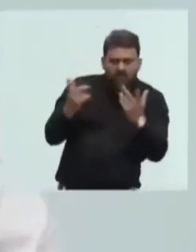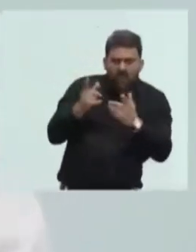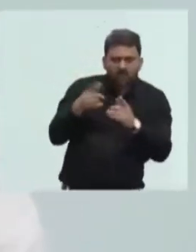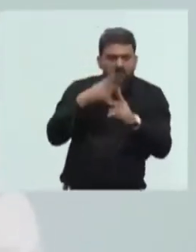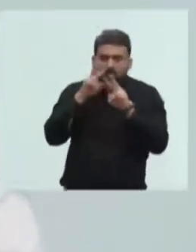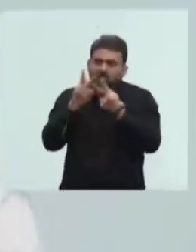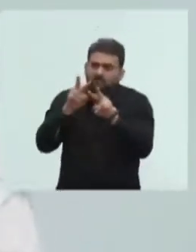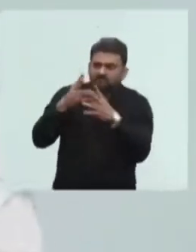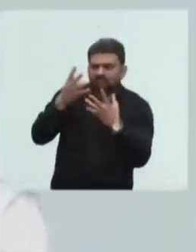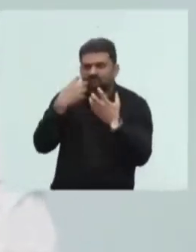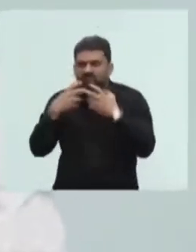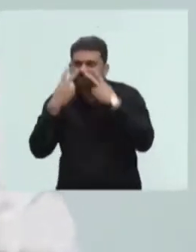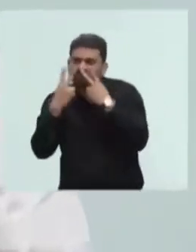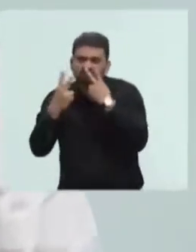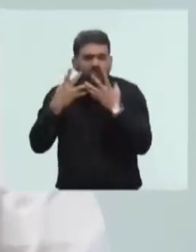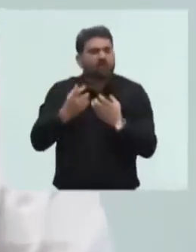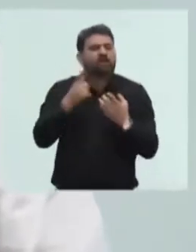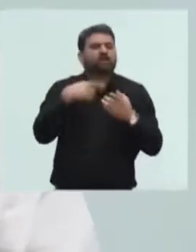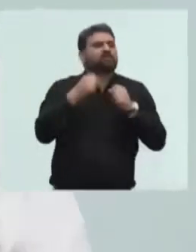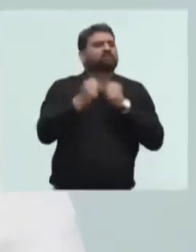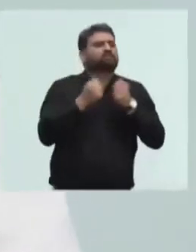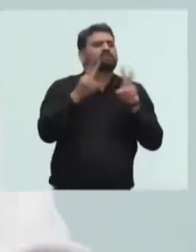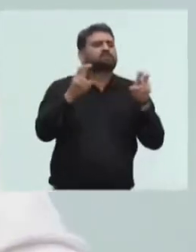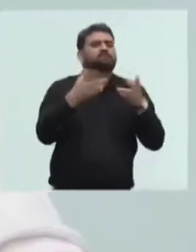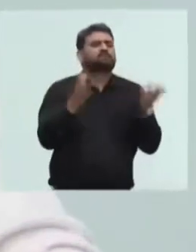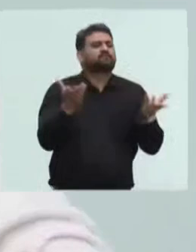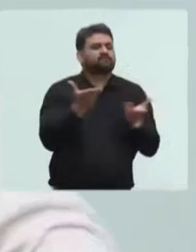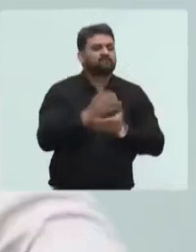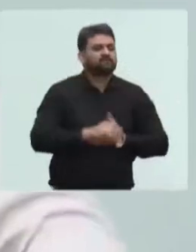खेल देखने का मन करता है वह कौन है